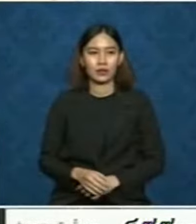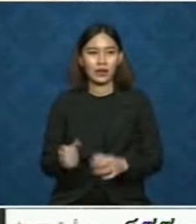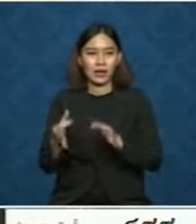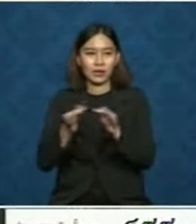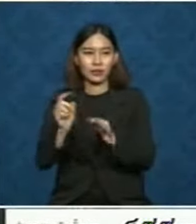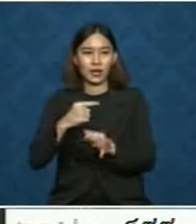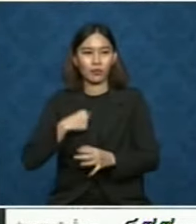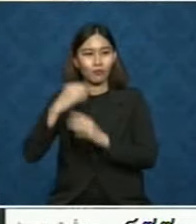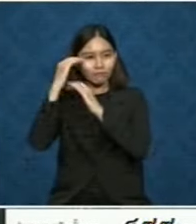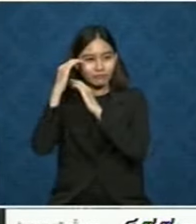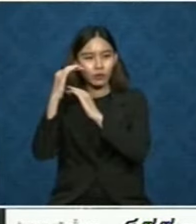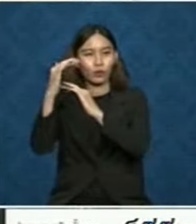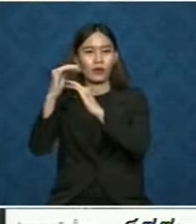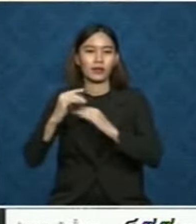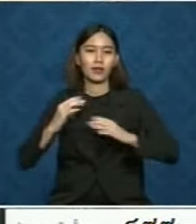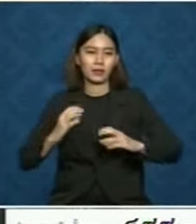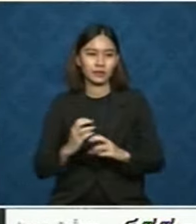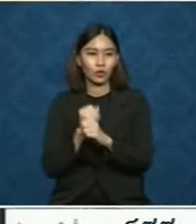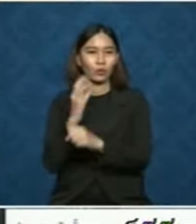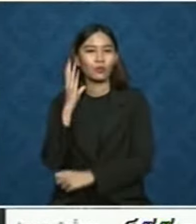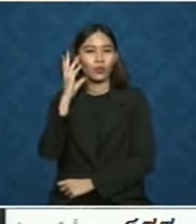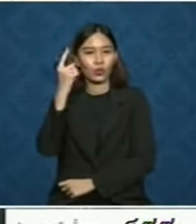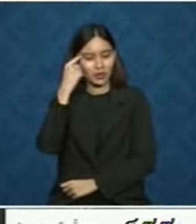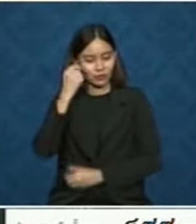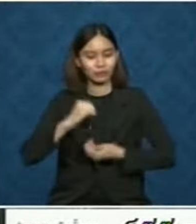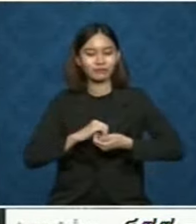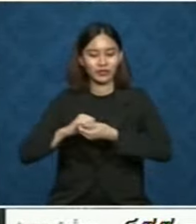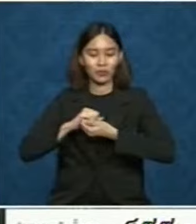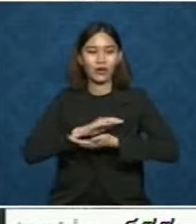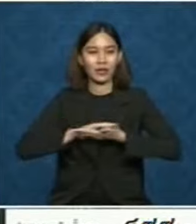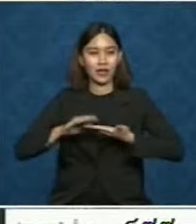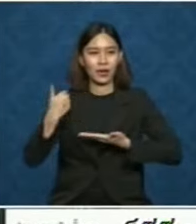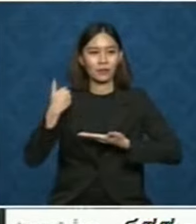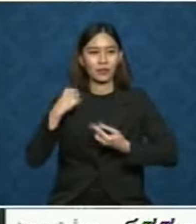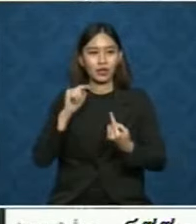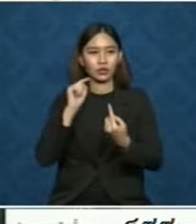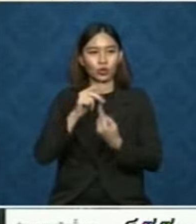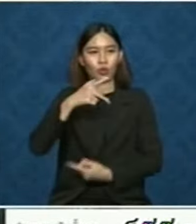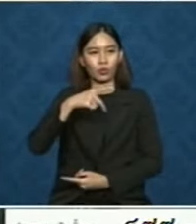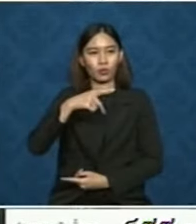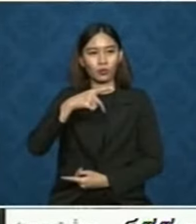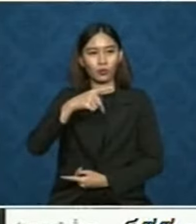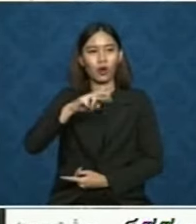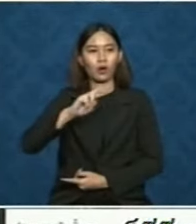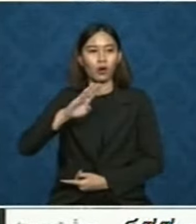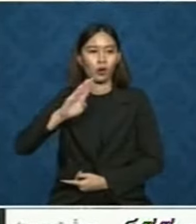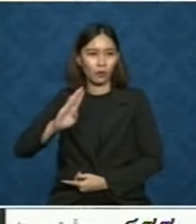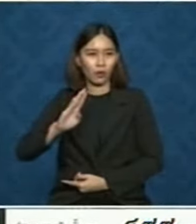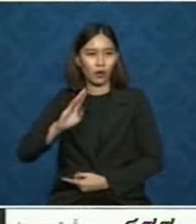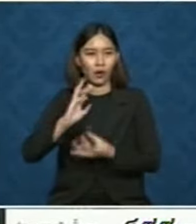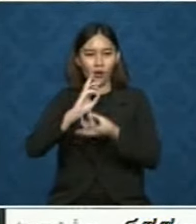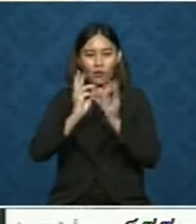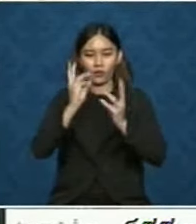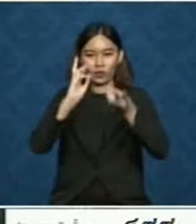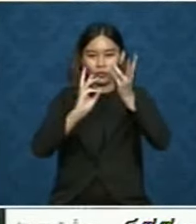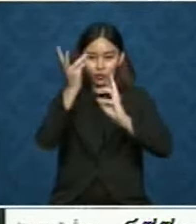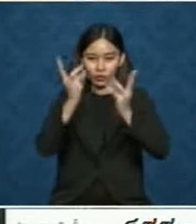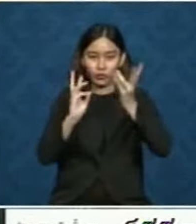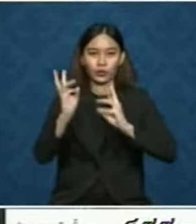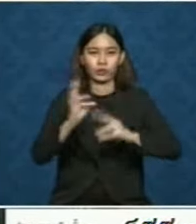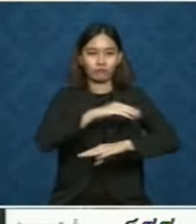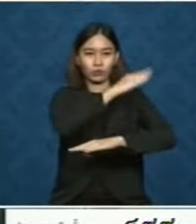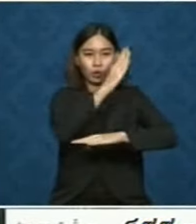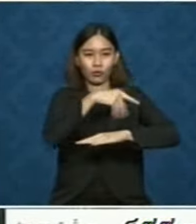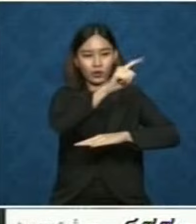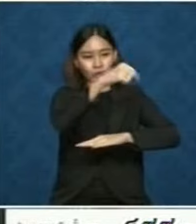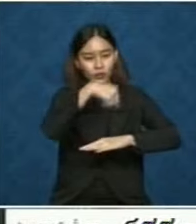ก็ผมหวังเป็นอย่างยิ่งนะครับก็สรุปนะครับพรุ่งนี้น่าจะสมานฉันท์นะครับตัวร่างพระชบราร่างพระราชบัญญัติฝุ่นพิษและมลพิษข้ามพรมแดน